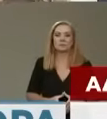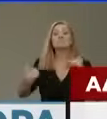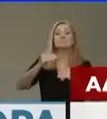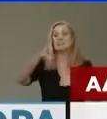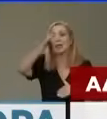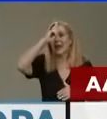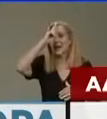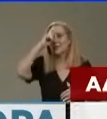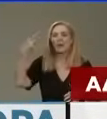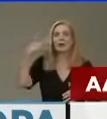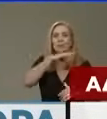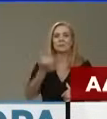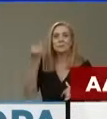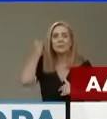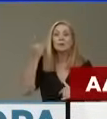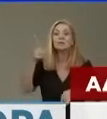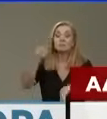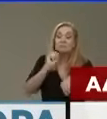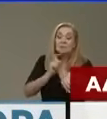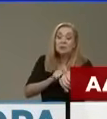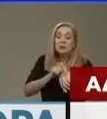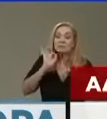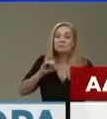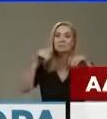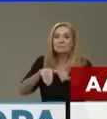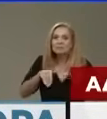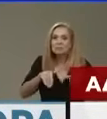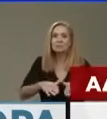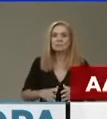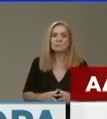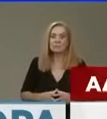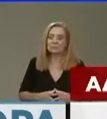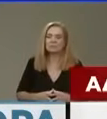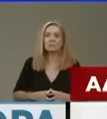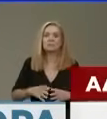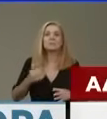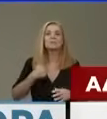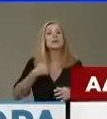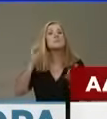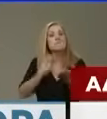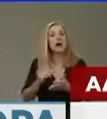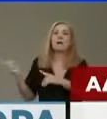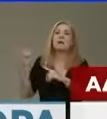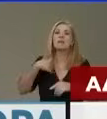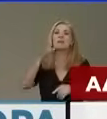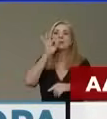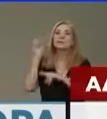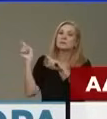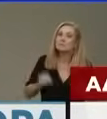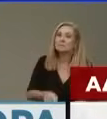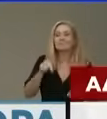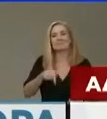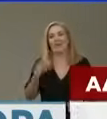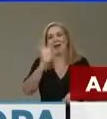μεγαλύτερη. Και παραλαμβάνω, μπορείτε να βγάλετε όποιο συνδικαλιστή θέλετε, ακόμα τον πιο αριστερό. Δεν υπάρχει να μην σας πει ότι αυτό ήταν το βασικό του αίτημα. Ναι. Και αποτελεί μια